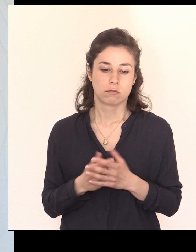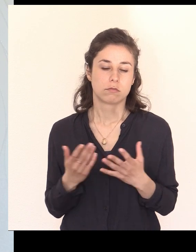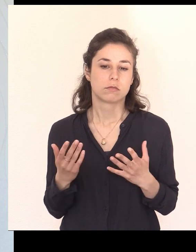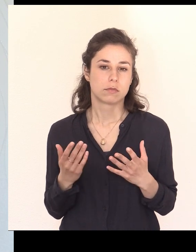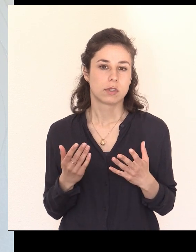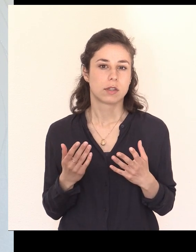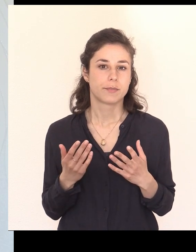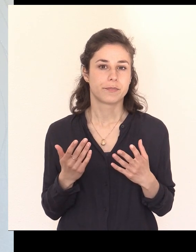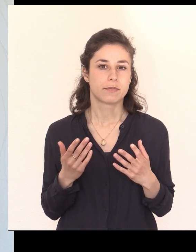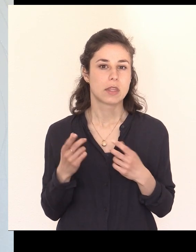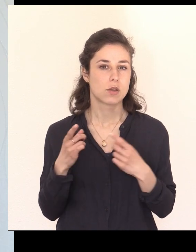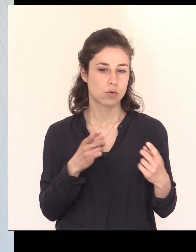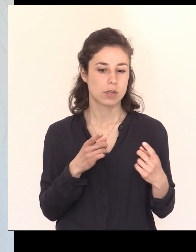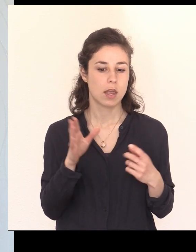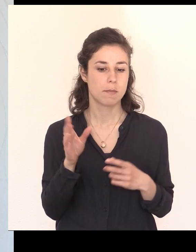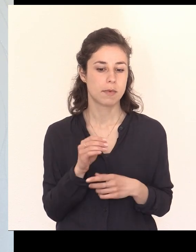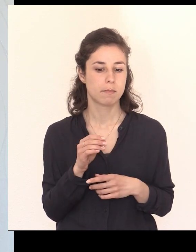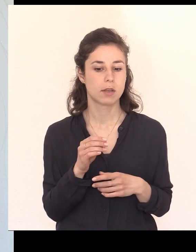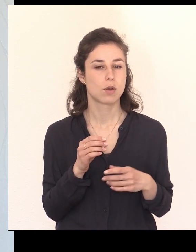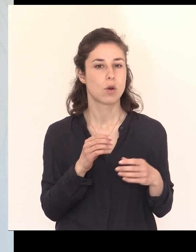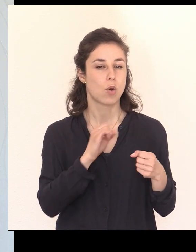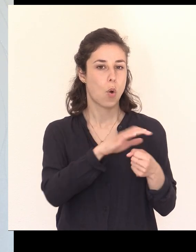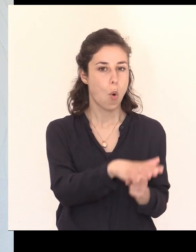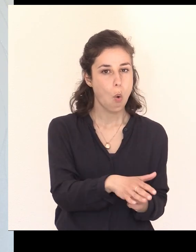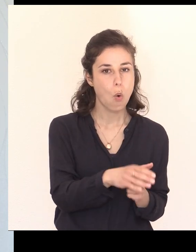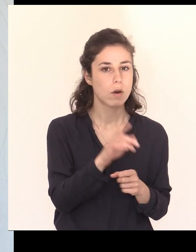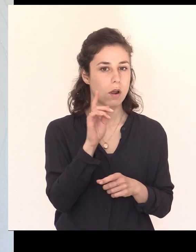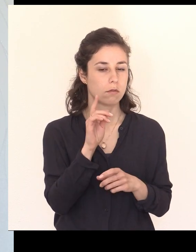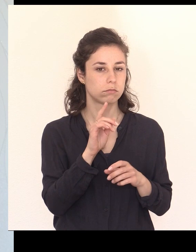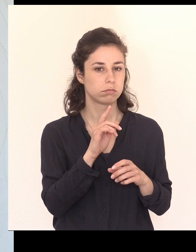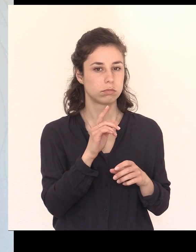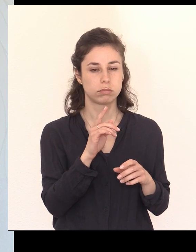den Corona-Leugnern, Querdenkern,